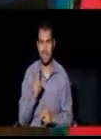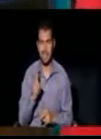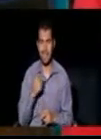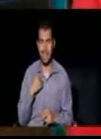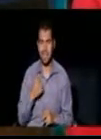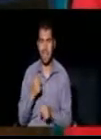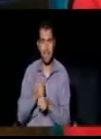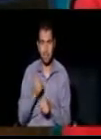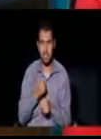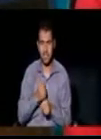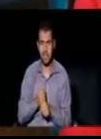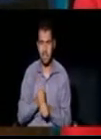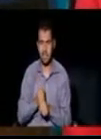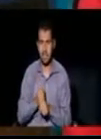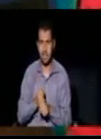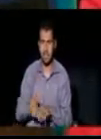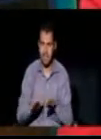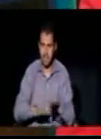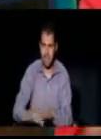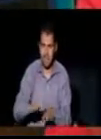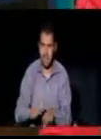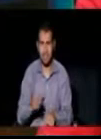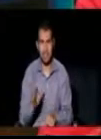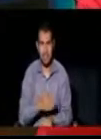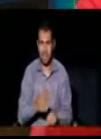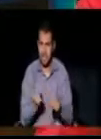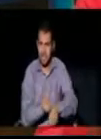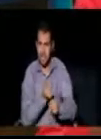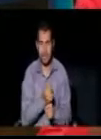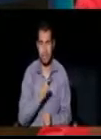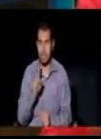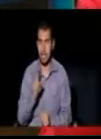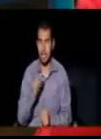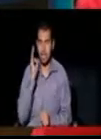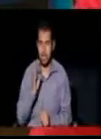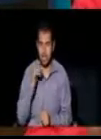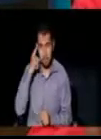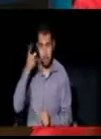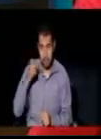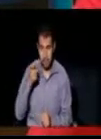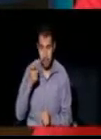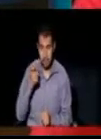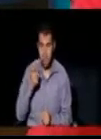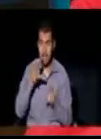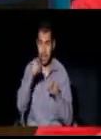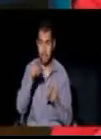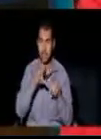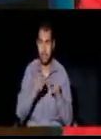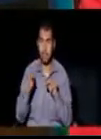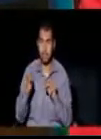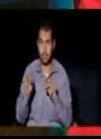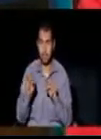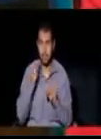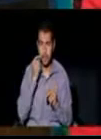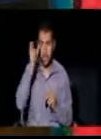بس فلا احنا هنقول لهم لا انتوا هيبقى لكم كليه وهيبقى لكم حلم وهتنفذ وهنساعدكم في